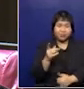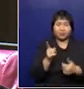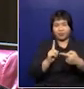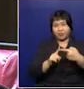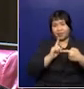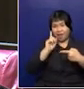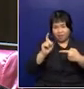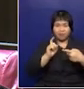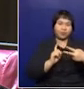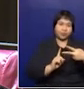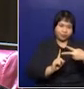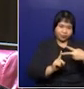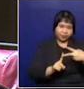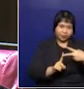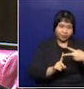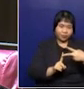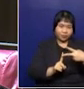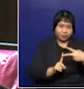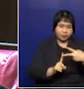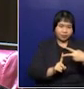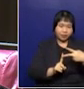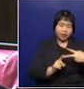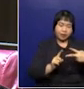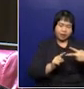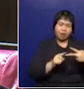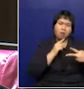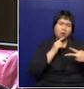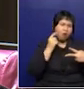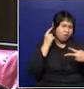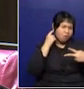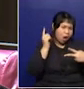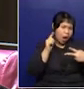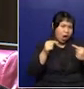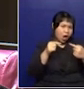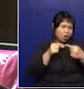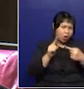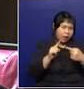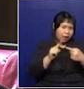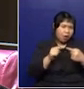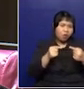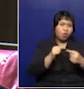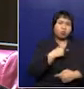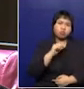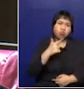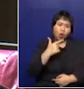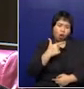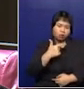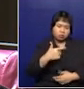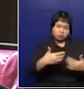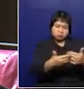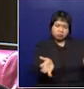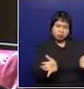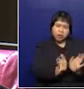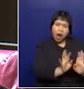งอีกคำถามหนึ่งครับเขาบอกว่าเขาได้ยินอะไรไม่รู้เรื่องเหมืองทองอัคราแล้วก็